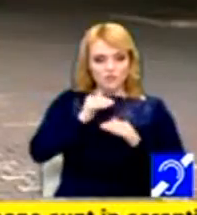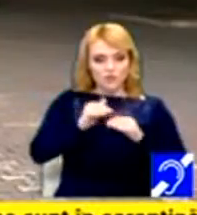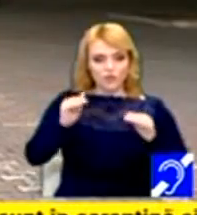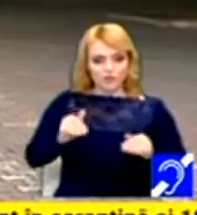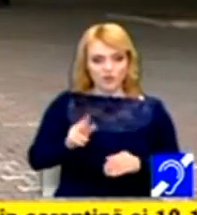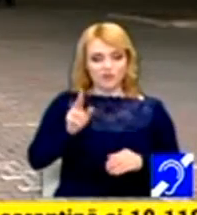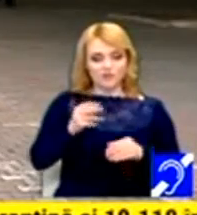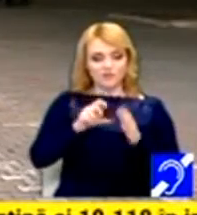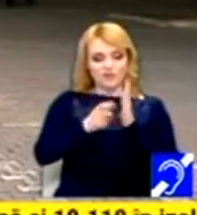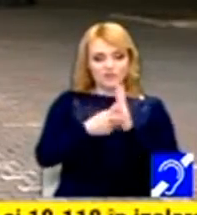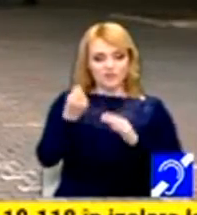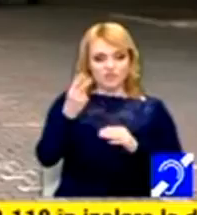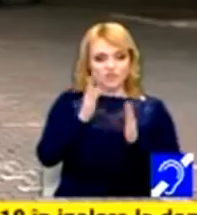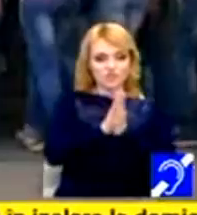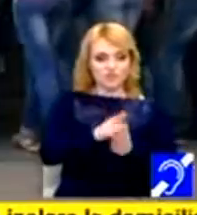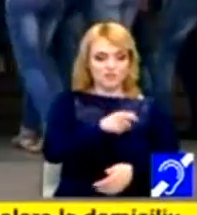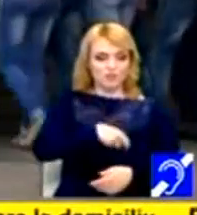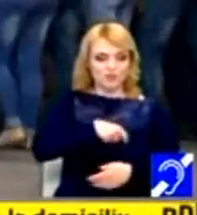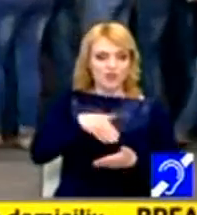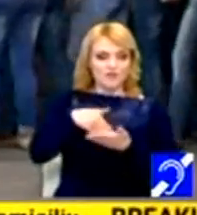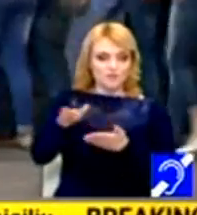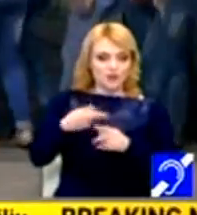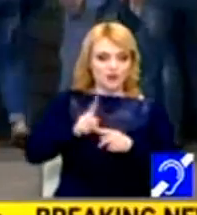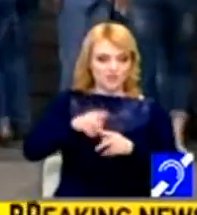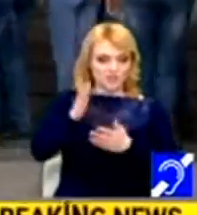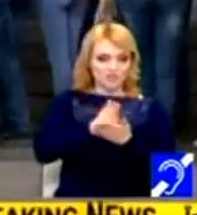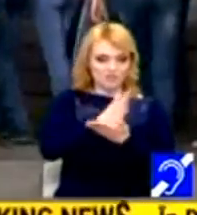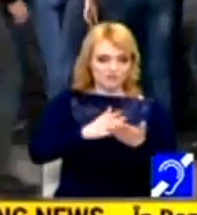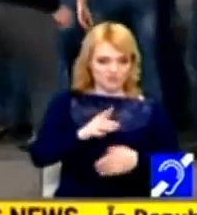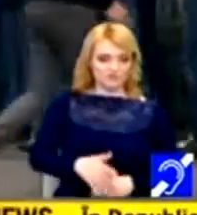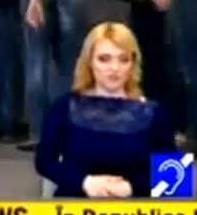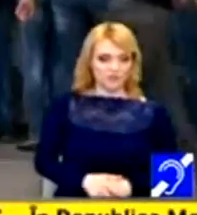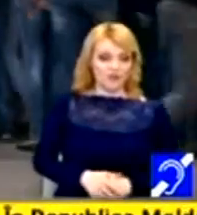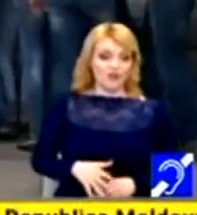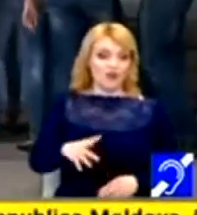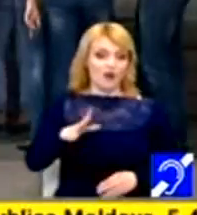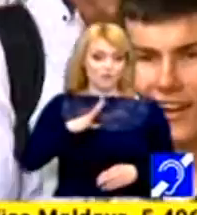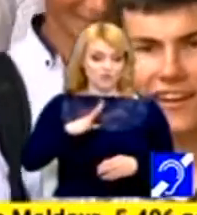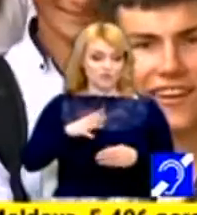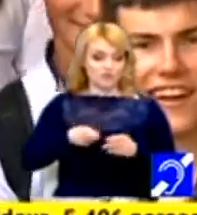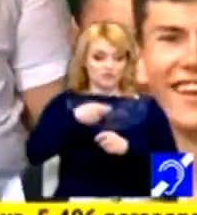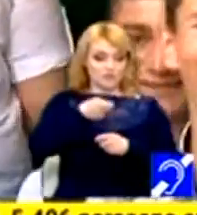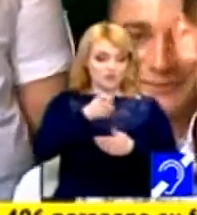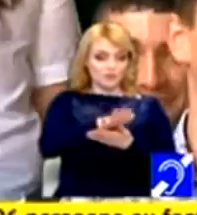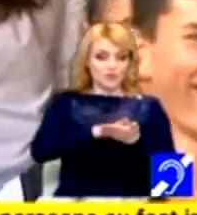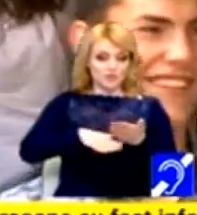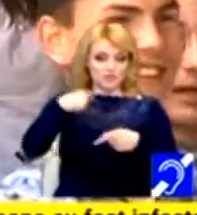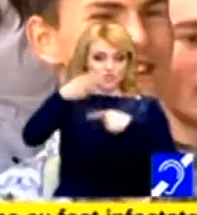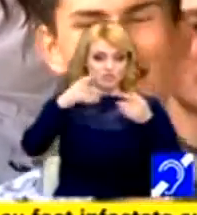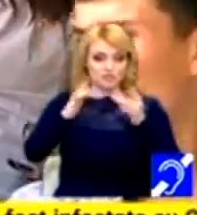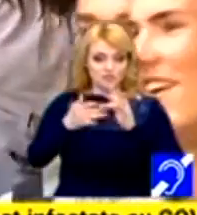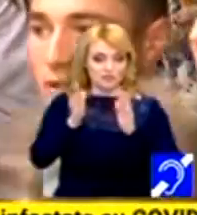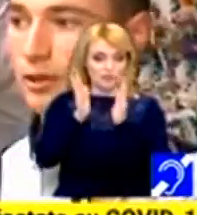a 12-a cer deputaților să respingă prevederea care anulează bacul. În acest sens a fost lansată o petiție online prin care